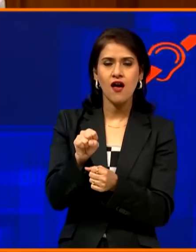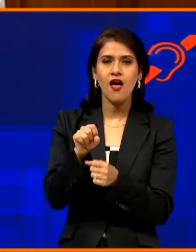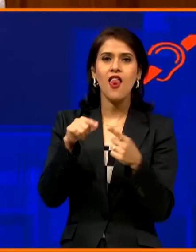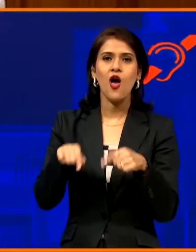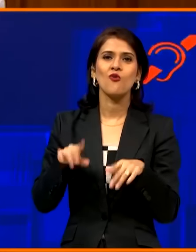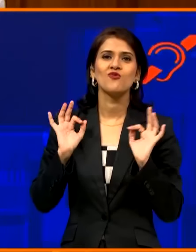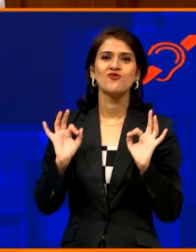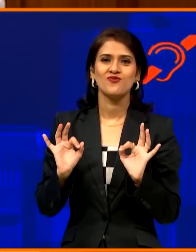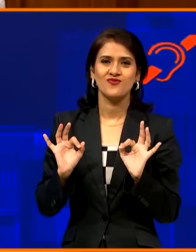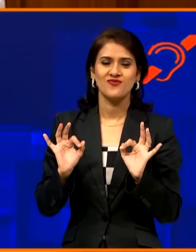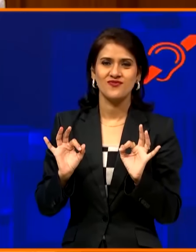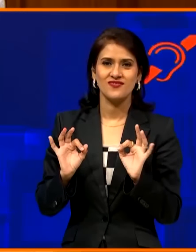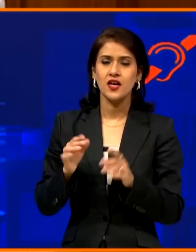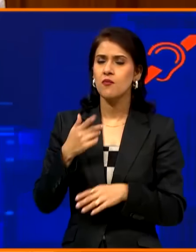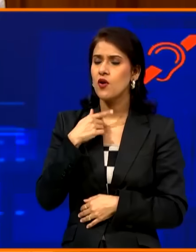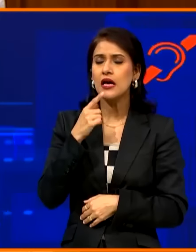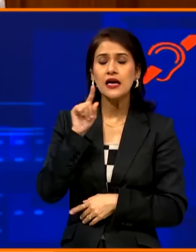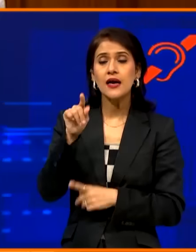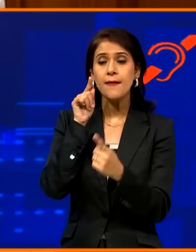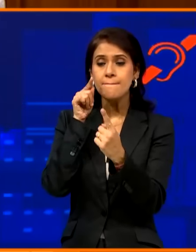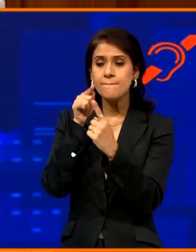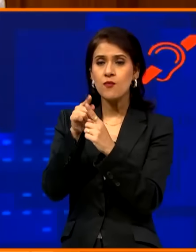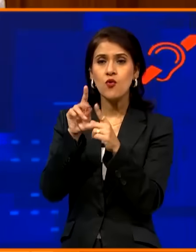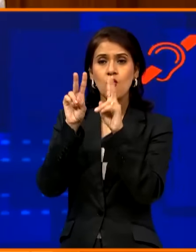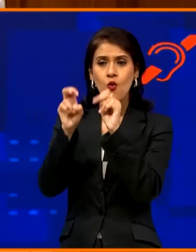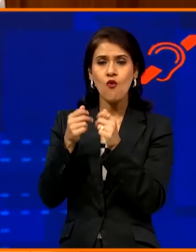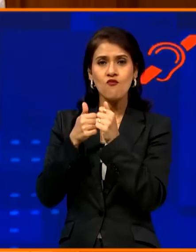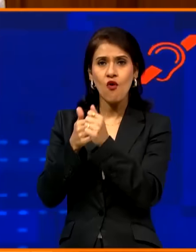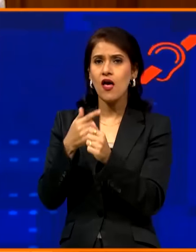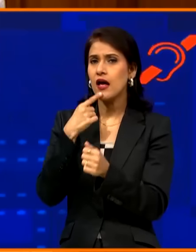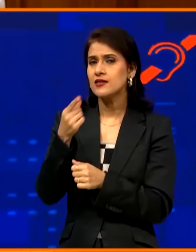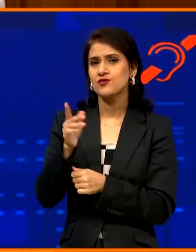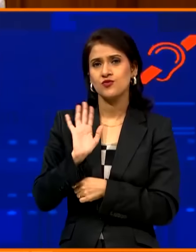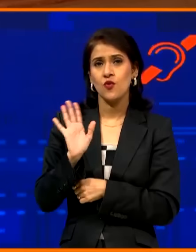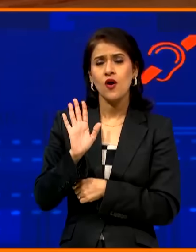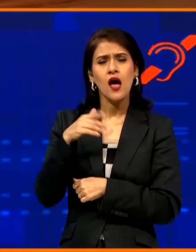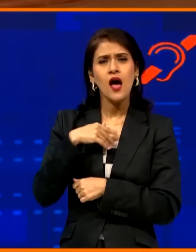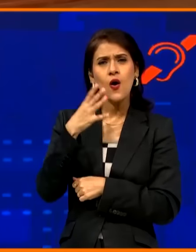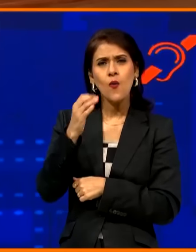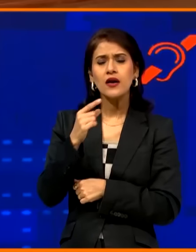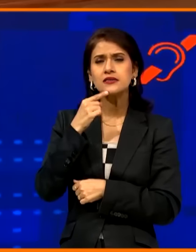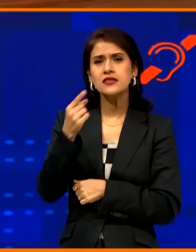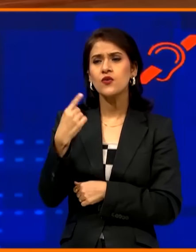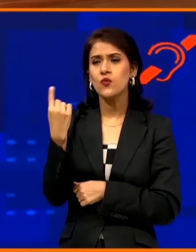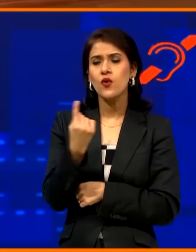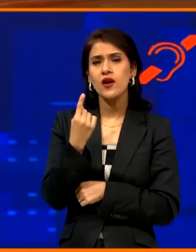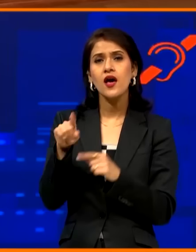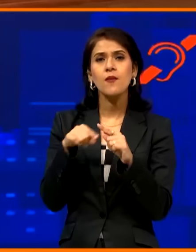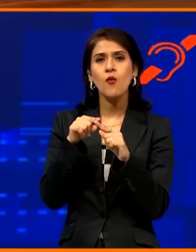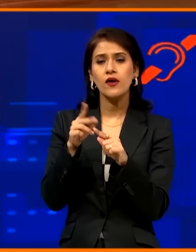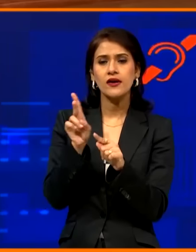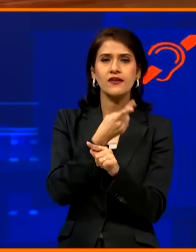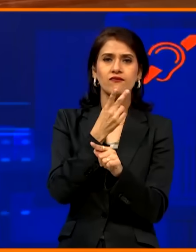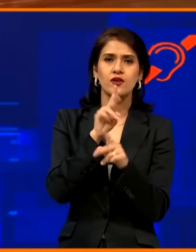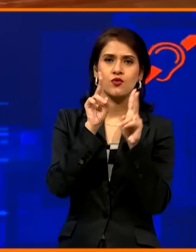मैं उस पर्टिकुलर बात पर नहीं जाना चाहता हूं मैं सिर्फ उस बात पर जाना चाहता हूं के